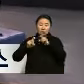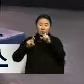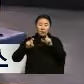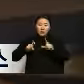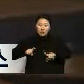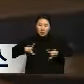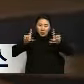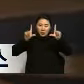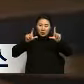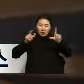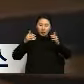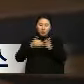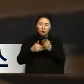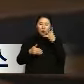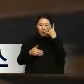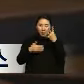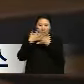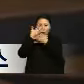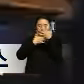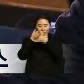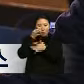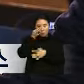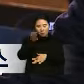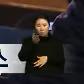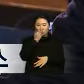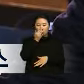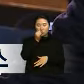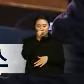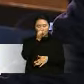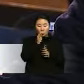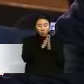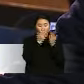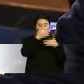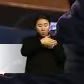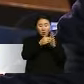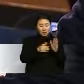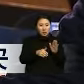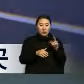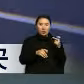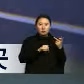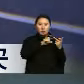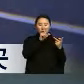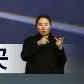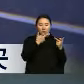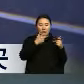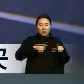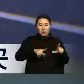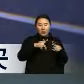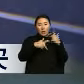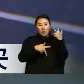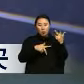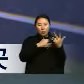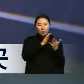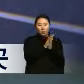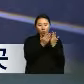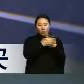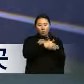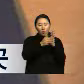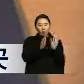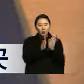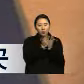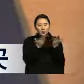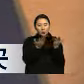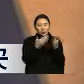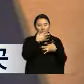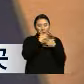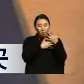백성 메가박스에서 총 4편의 영화를 상영하고요. 인권아 도서관 가자는 12월 7일부터 7개 도서관에서 인권